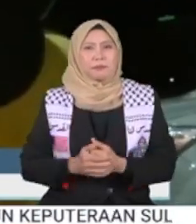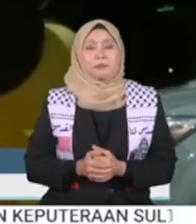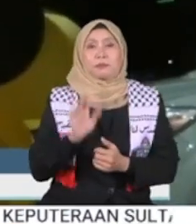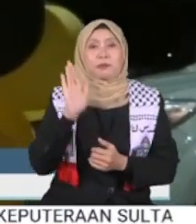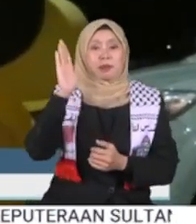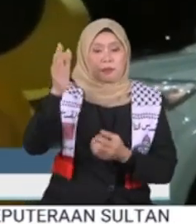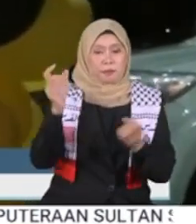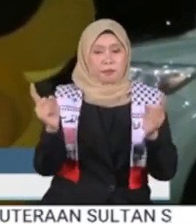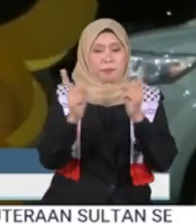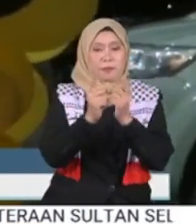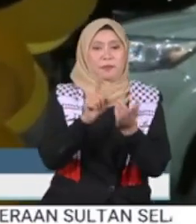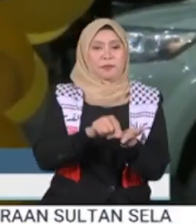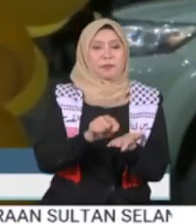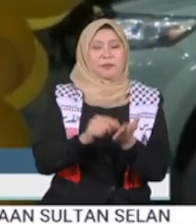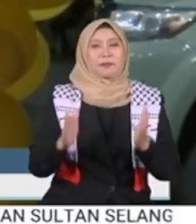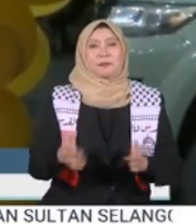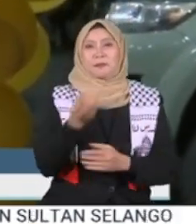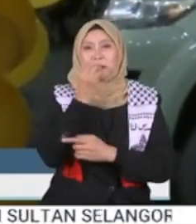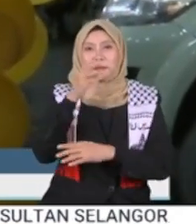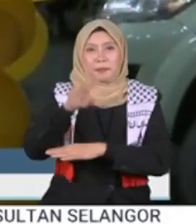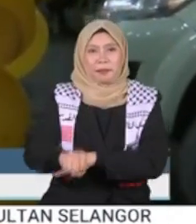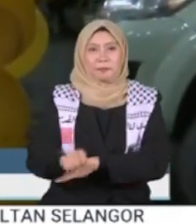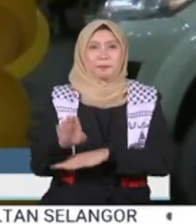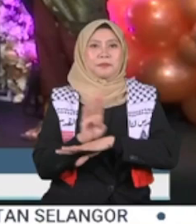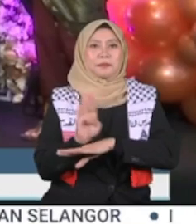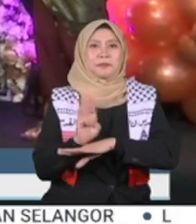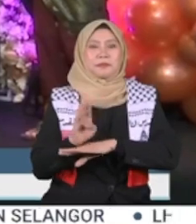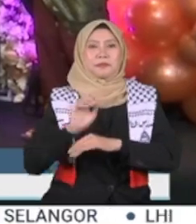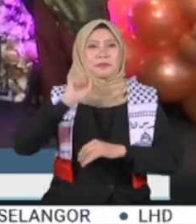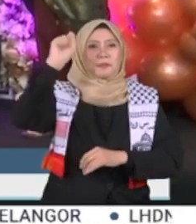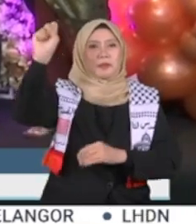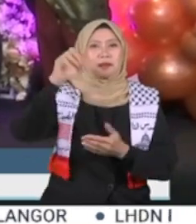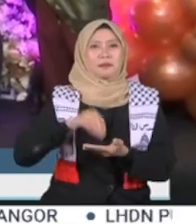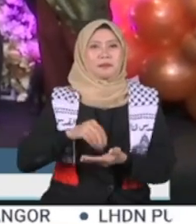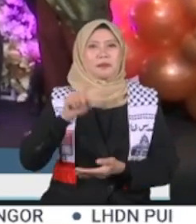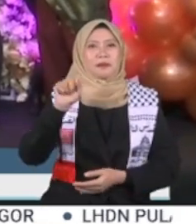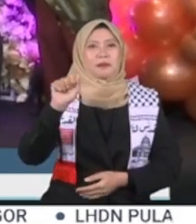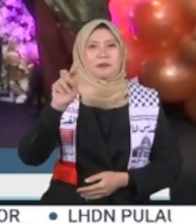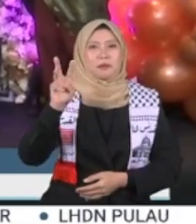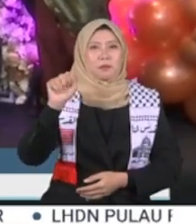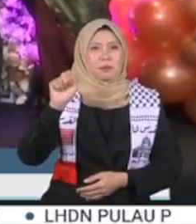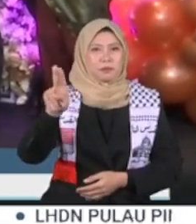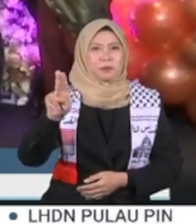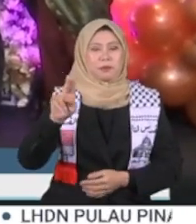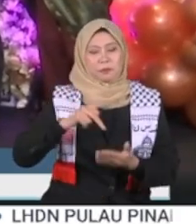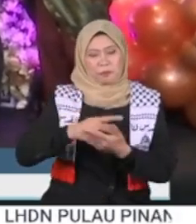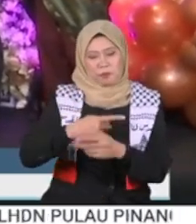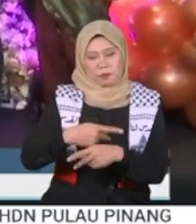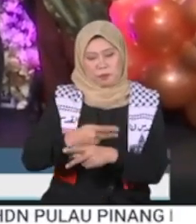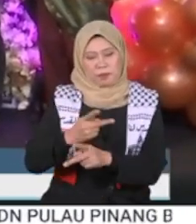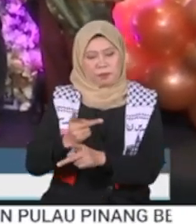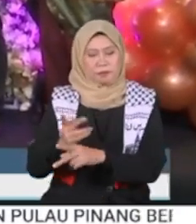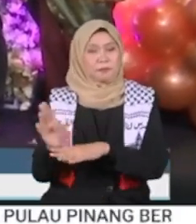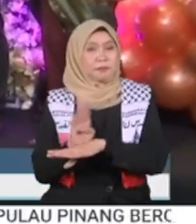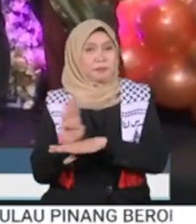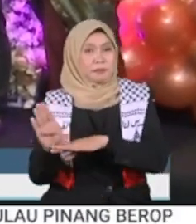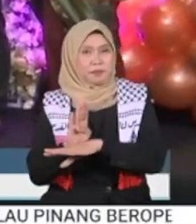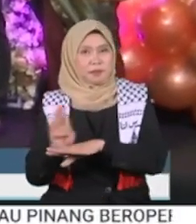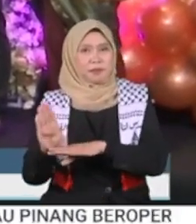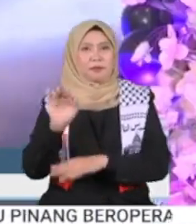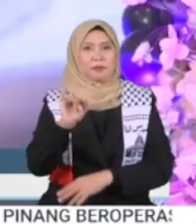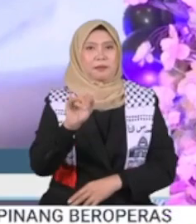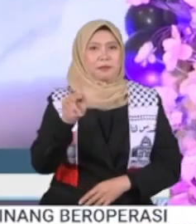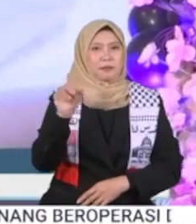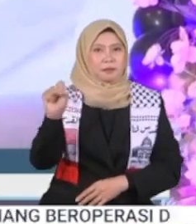Sempena Majlis makan malam dewan perniagaan Usahawan Sabah di Tawau menurutnya produk industri kecil dan sederhana